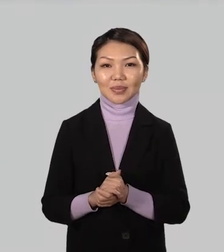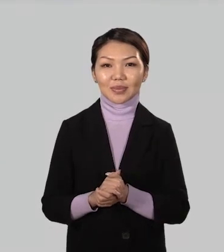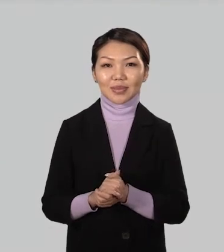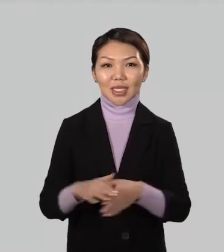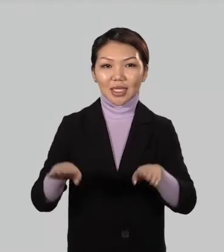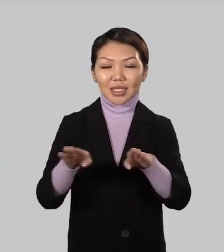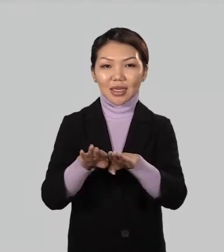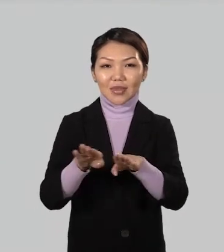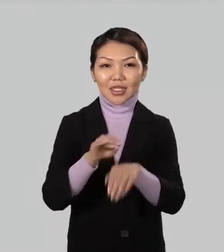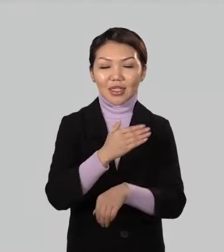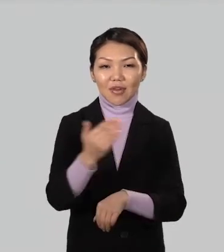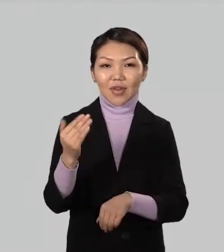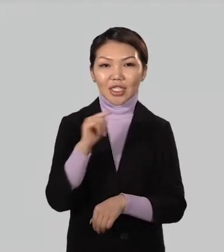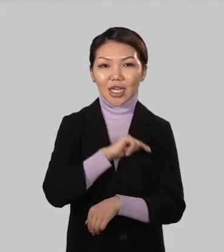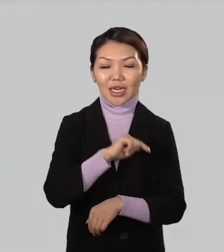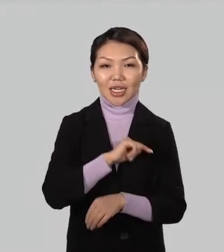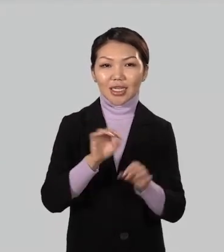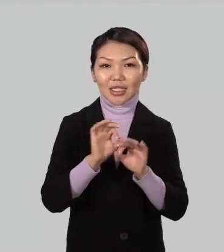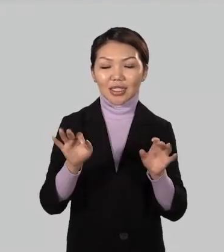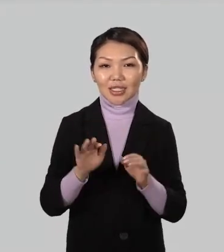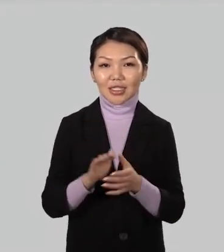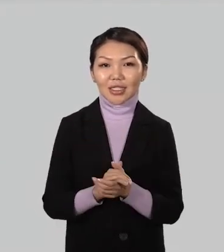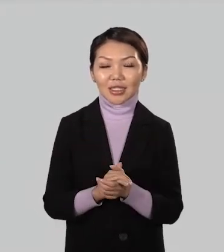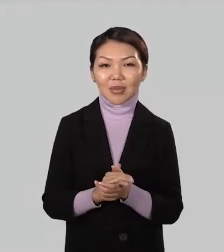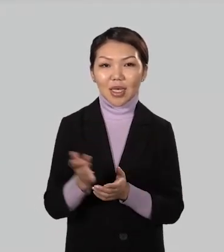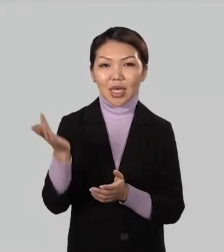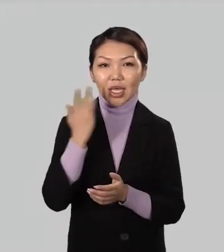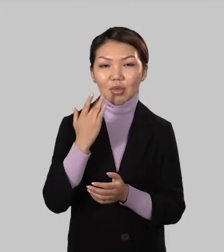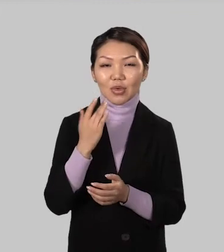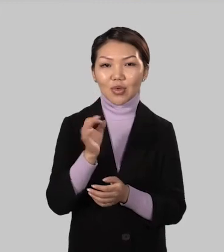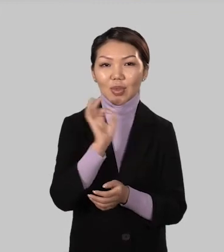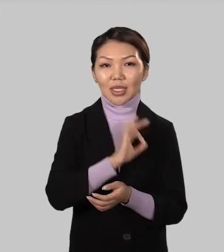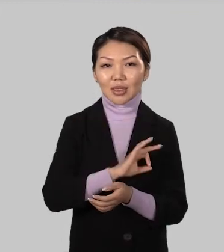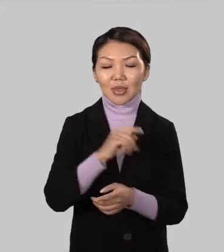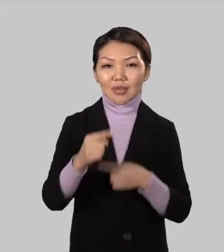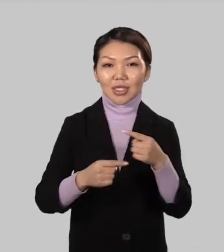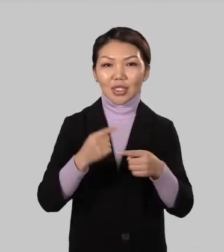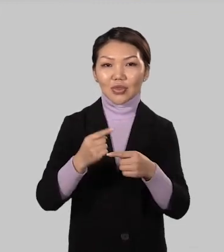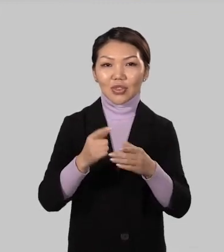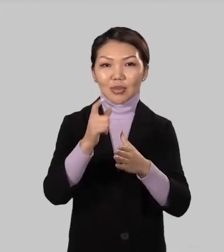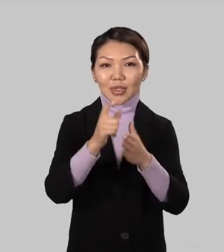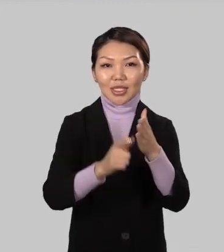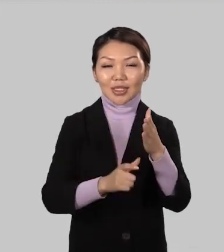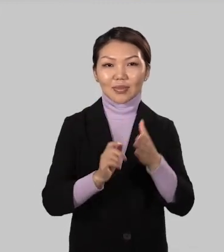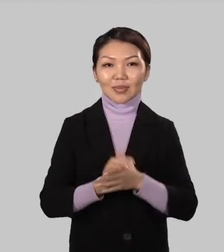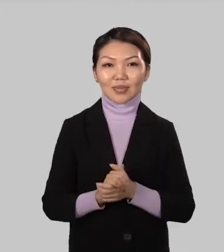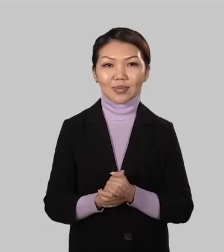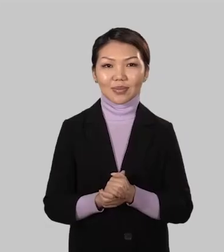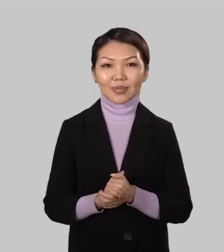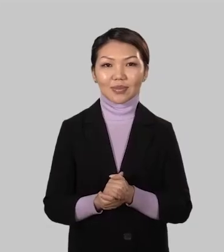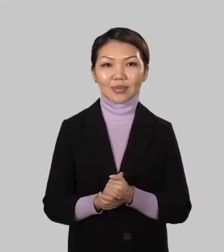сравните ваши характеристики с теми которые употреблены в следующем тексте